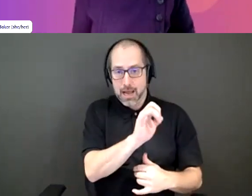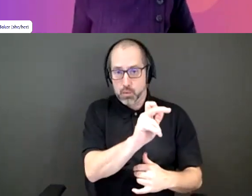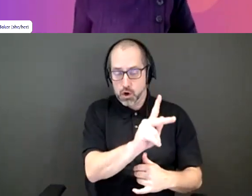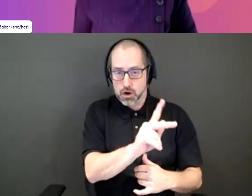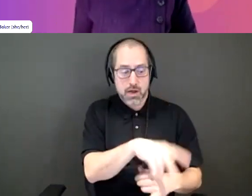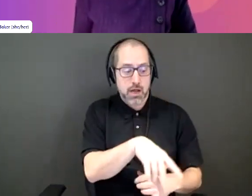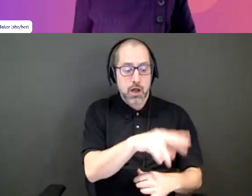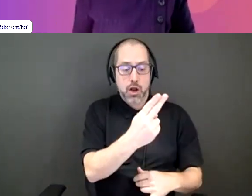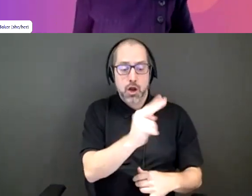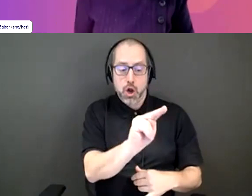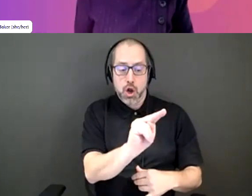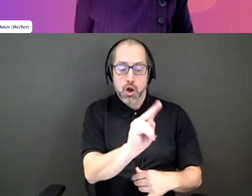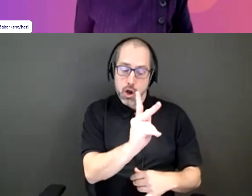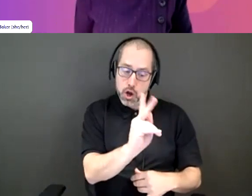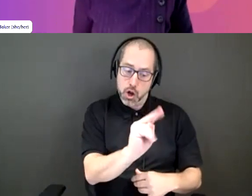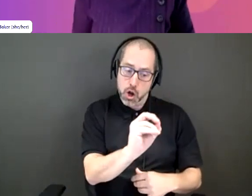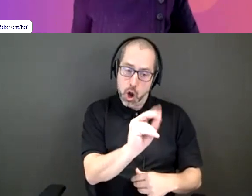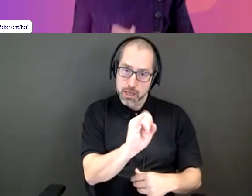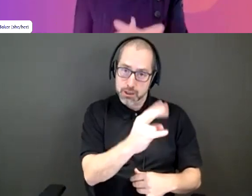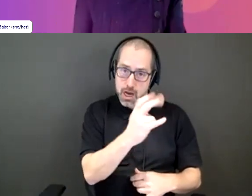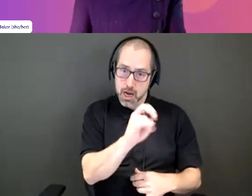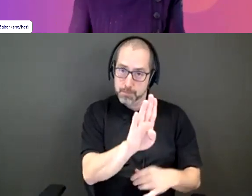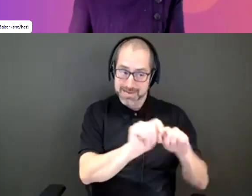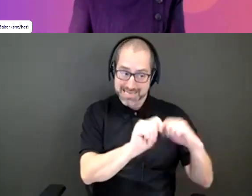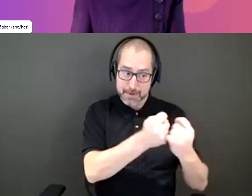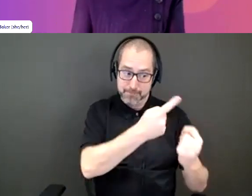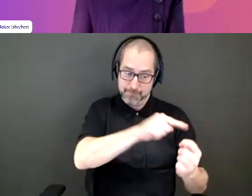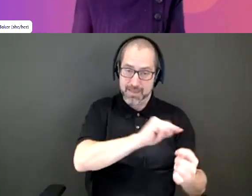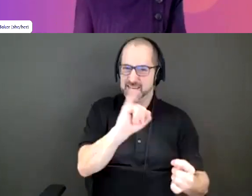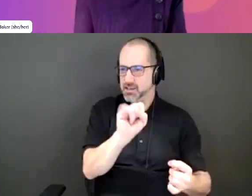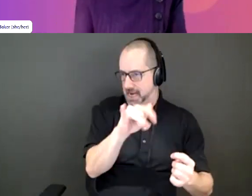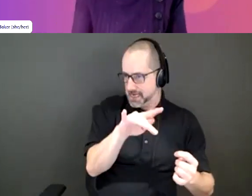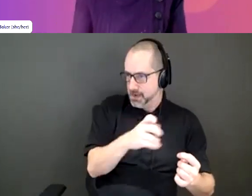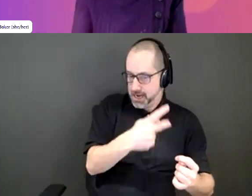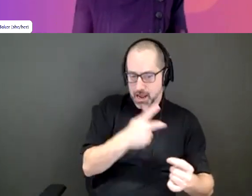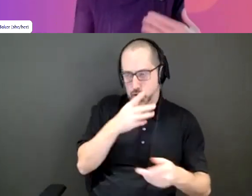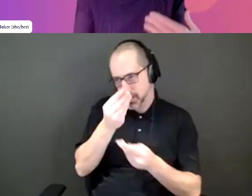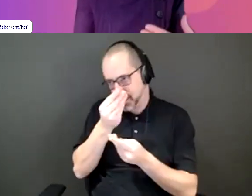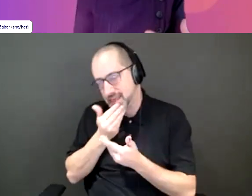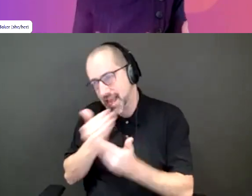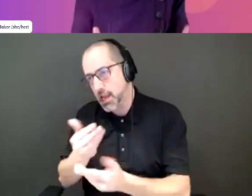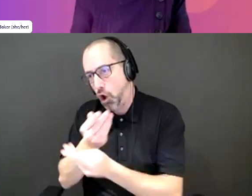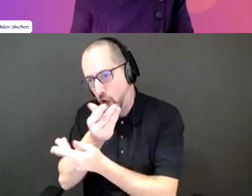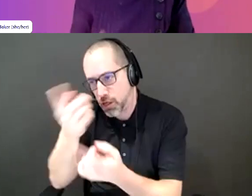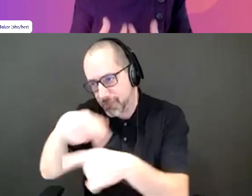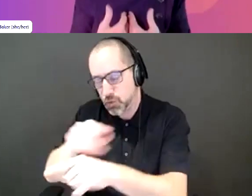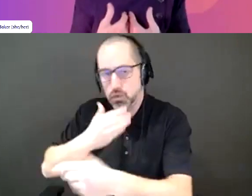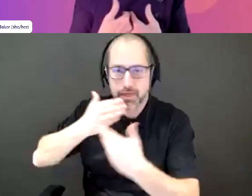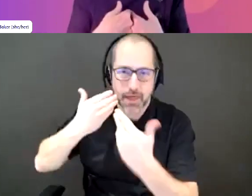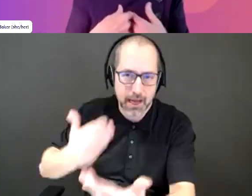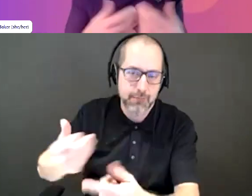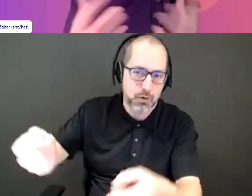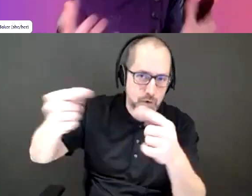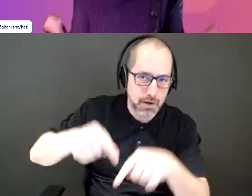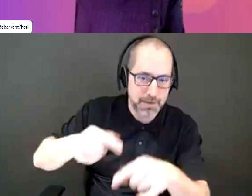du réseau learning Network et du centre de connaissances Jasmine et moi voulons vous remercier